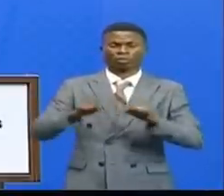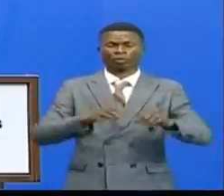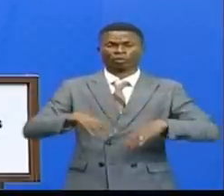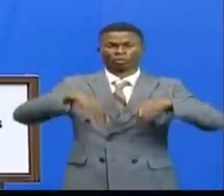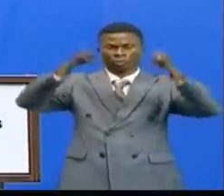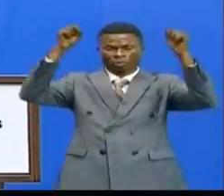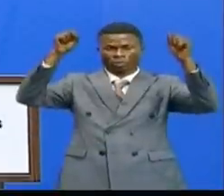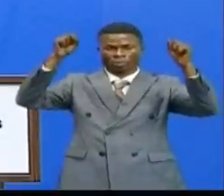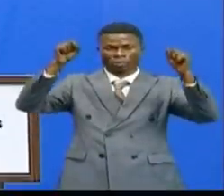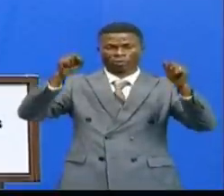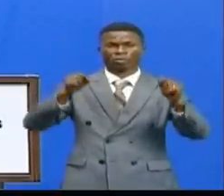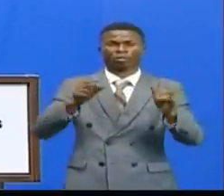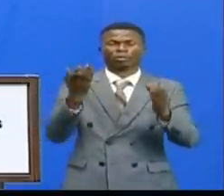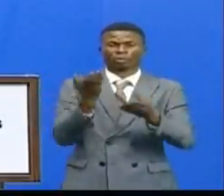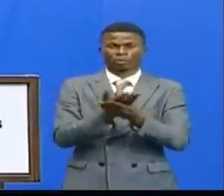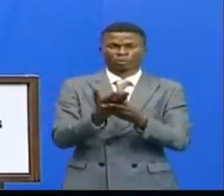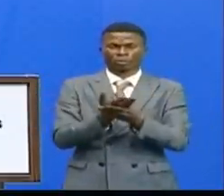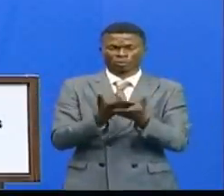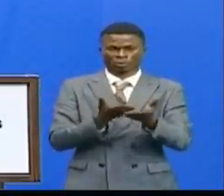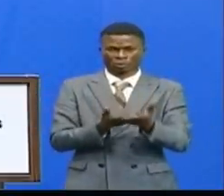à l'adoption d'un dossier.